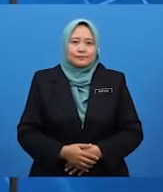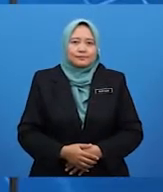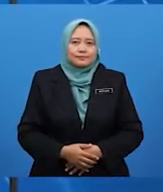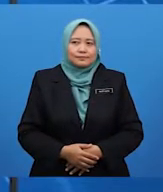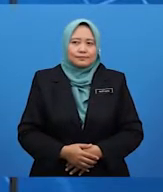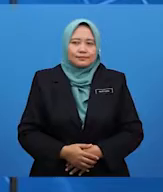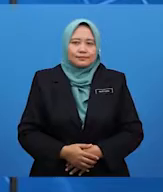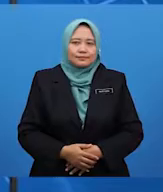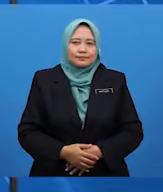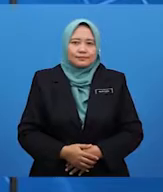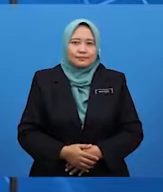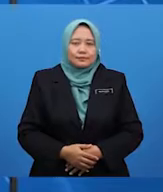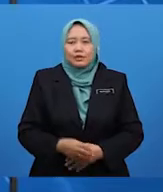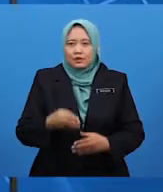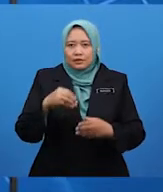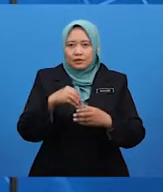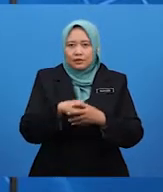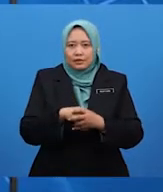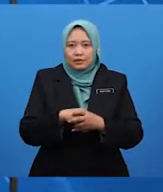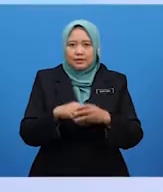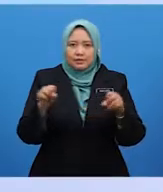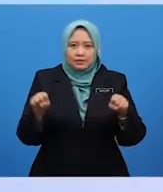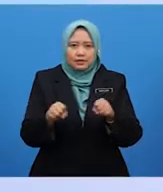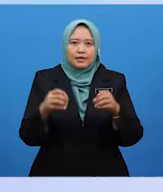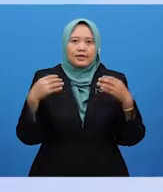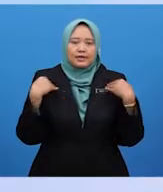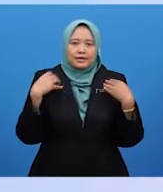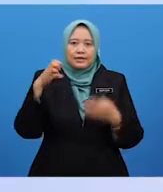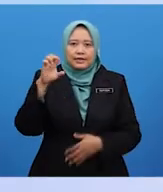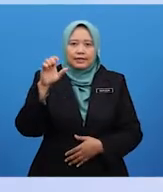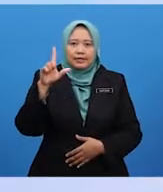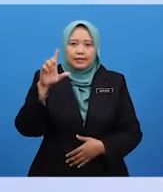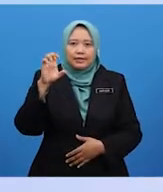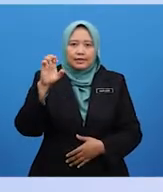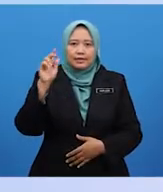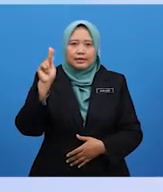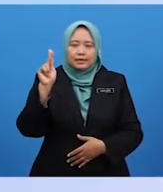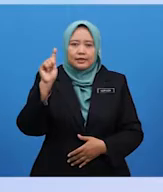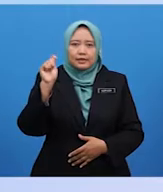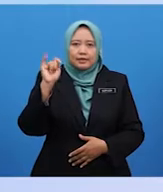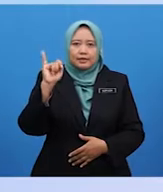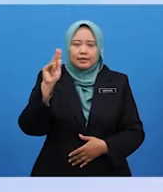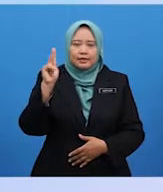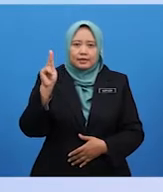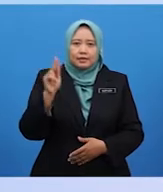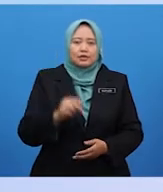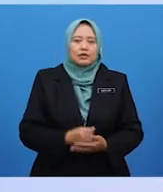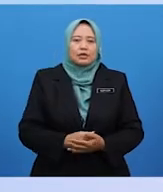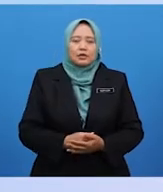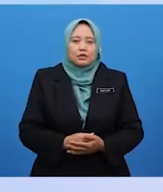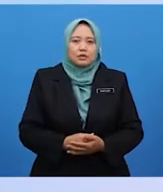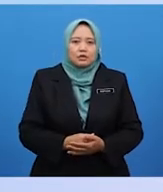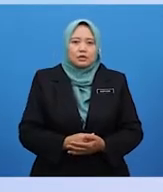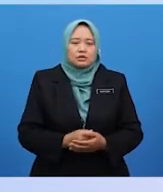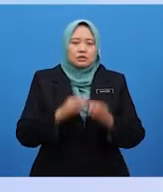kira dalam karya seni ini juga, kita perlu ada elektik, kaedah bersepadu dan juga secara holistik, iaitu secara